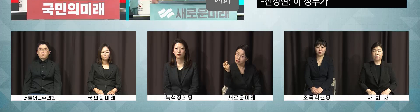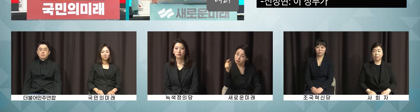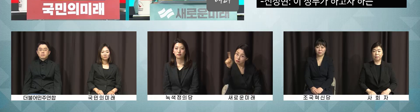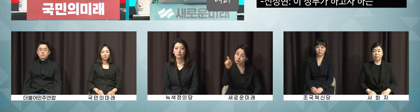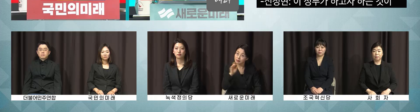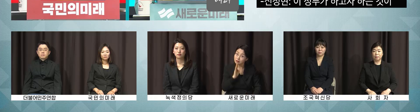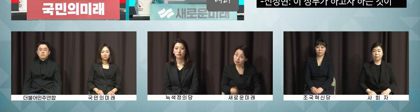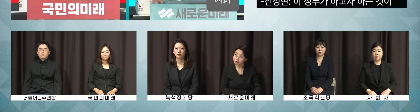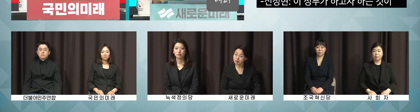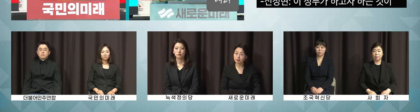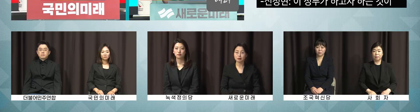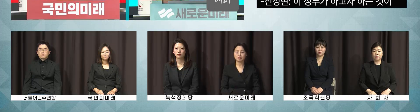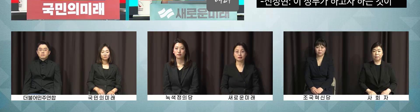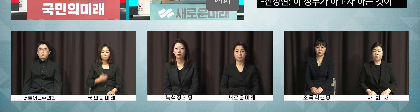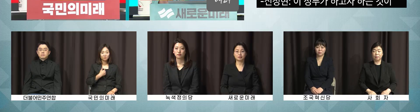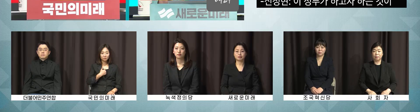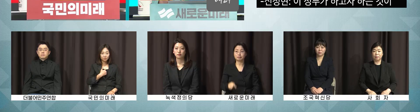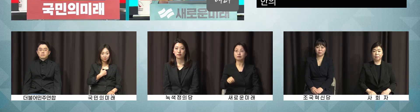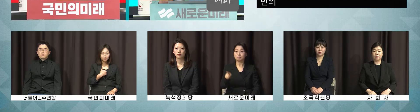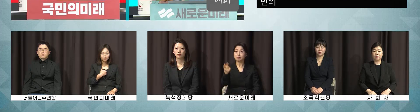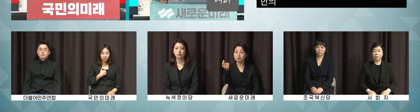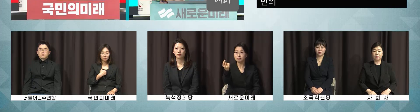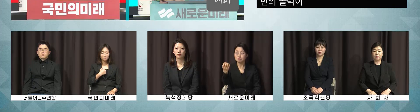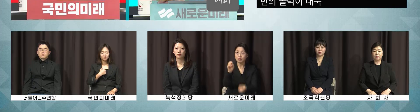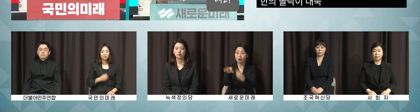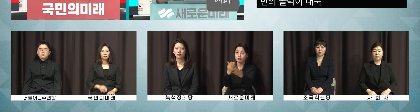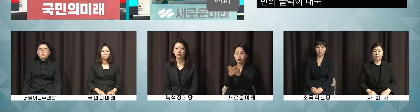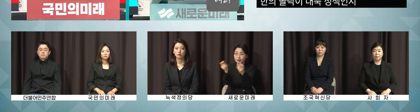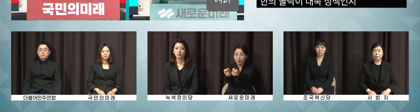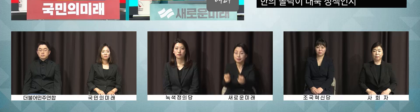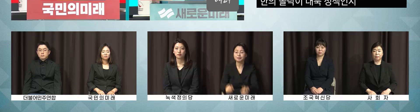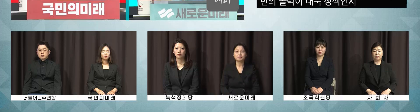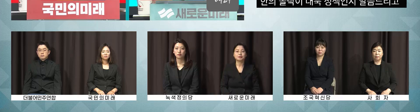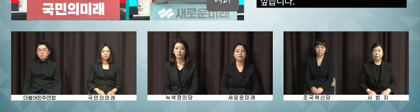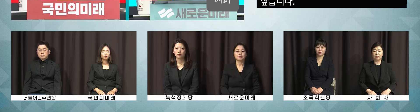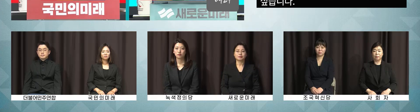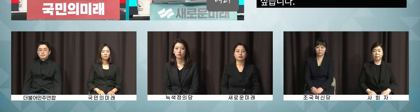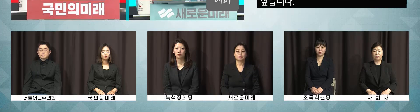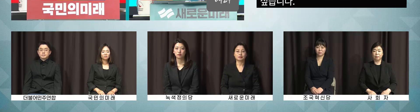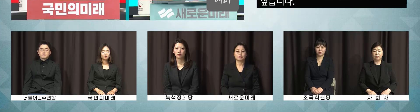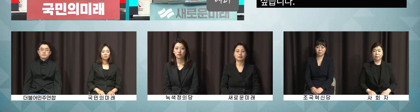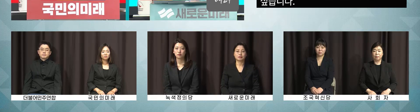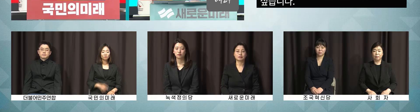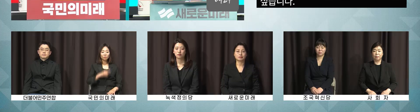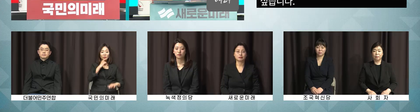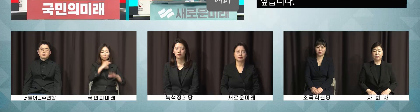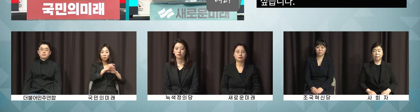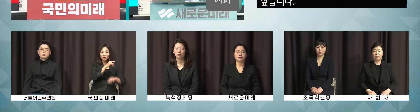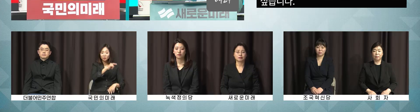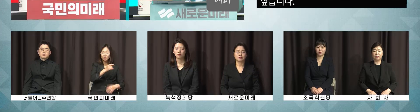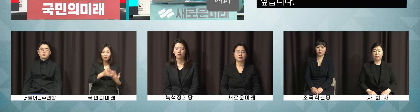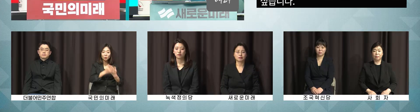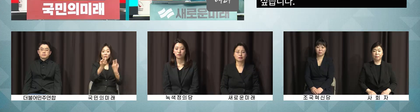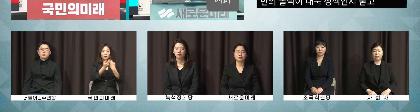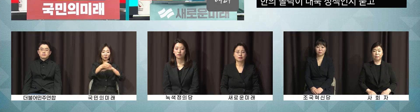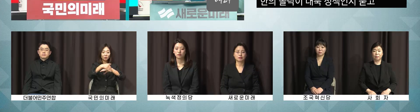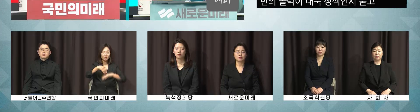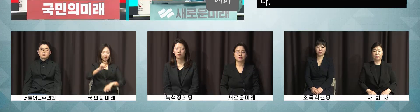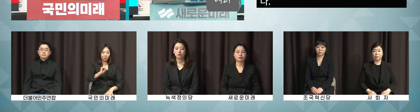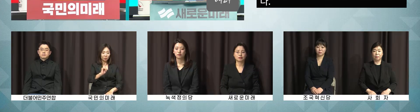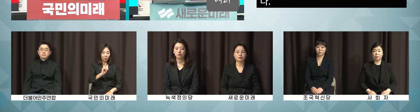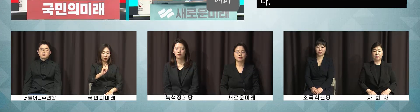싶습니다. 저한테요? 예, 네, 짧게 답변 부탁드립니다. 아, 네, 좋습니다. 이 북한의 통일 정책이라고 하는